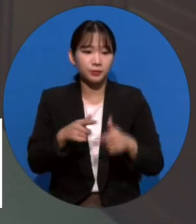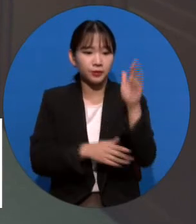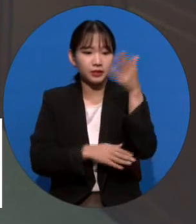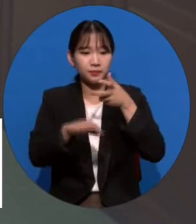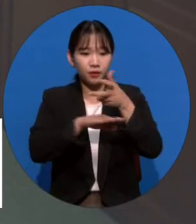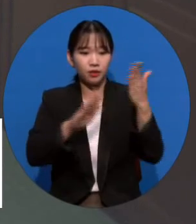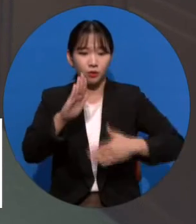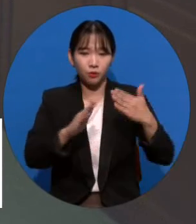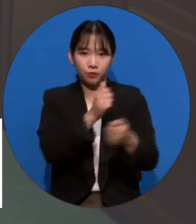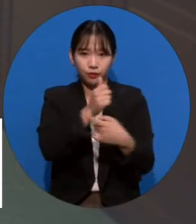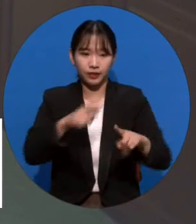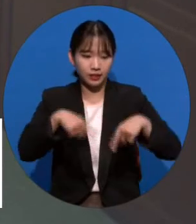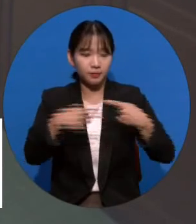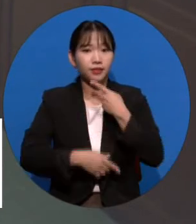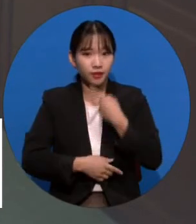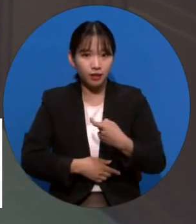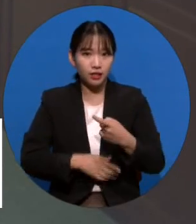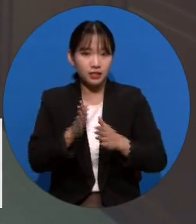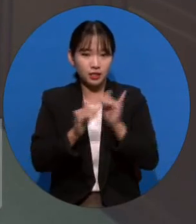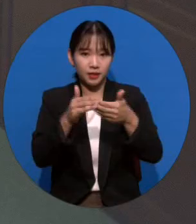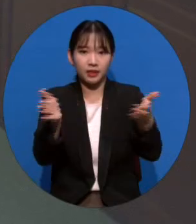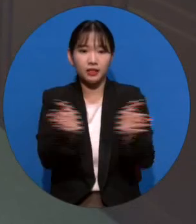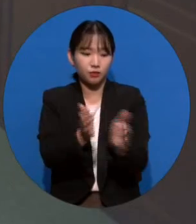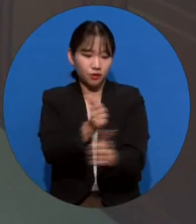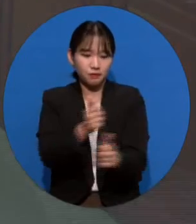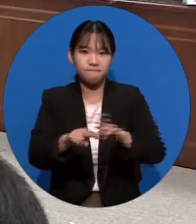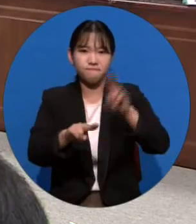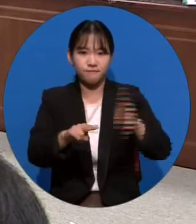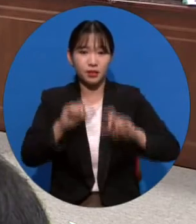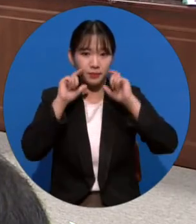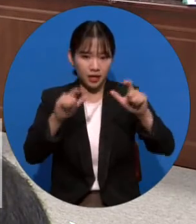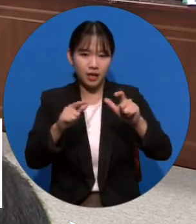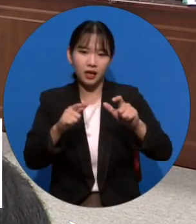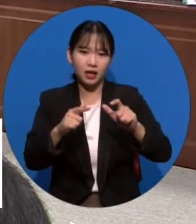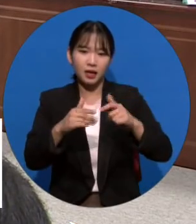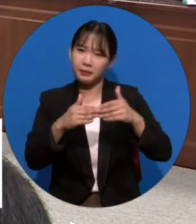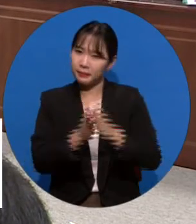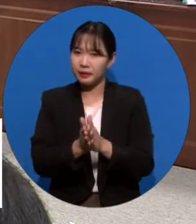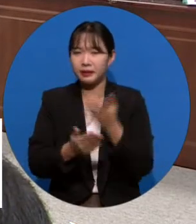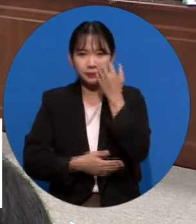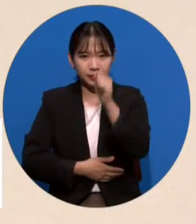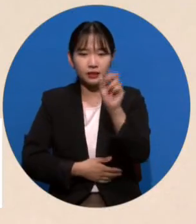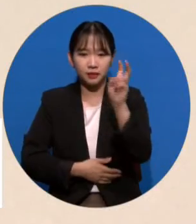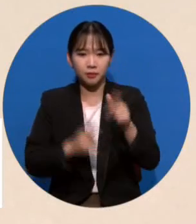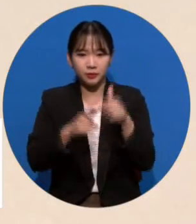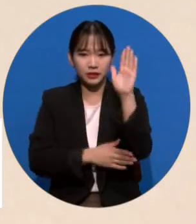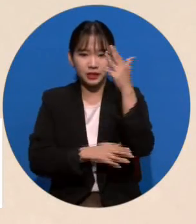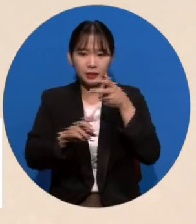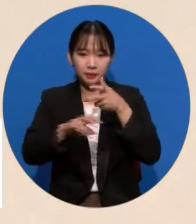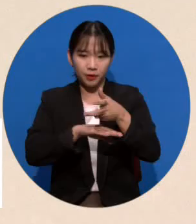목포 시내버스 공론화위원회에 참여했던 시민단체 위원들이 사퇴를 선언해 파행이 불가피합니다. 목포